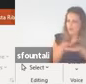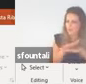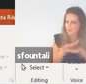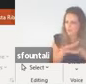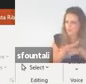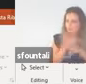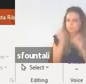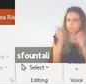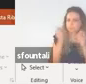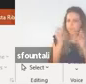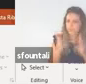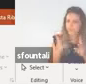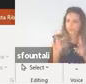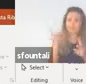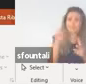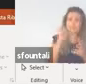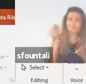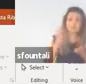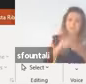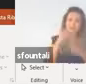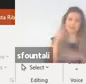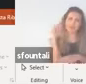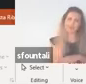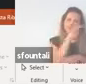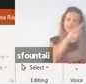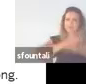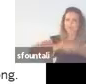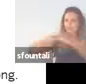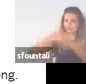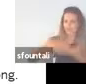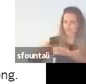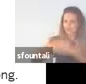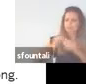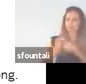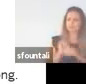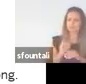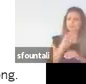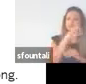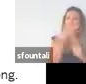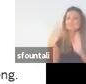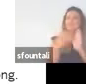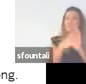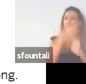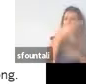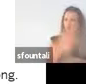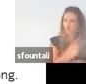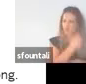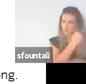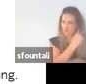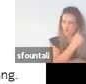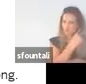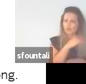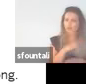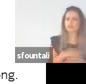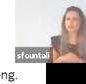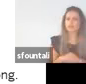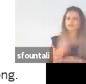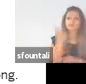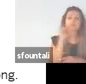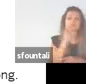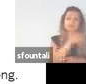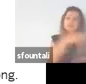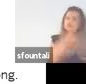Yep. Thank you. Αυτό παραθέτουμε λοιπόν ένα απόσπασμα από κάτι που μας είπε μία επιζήσασα